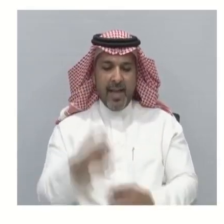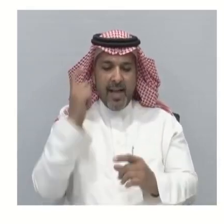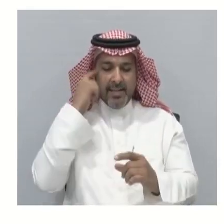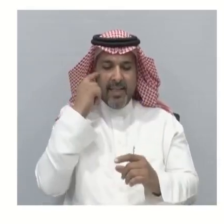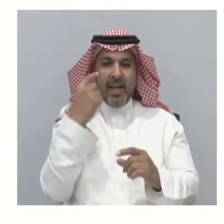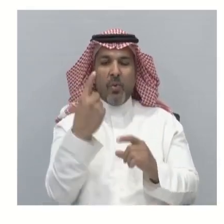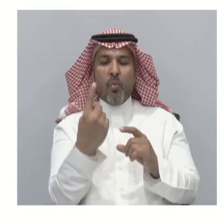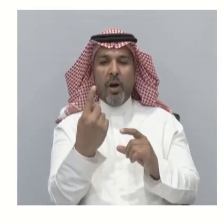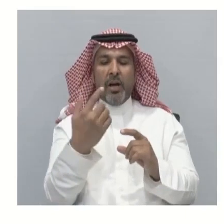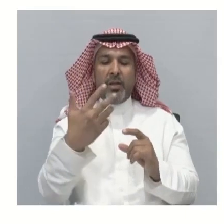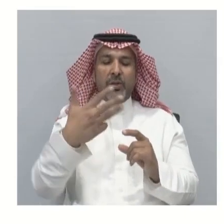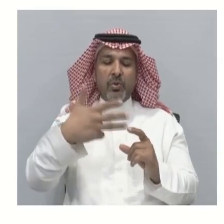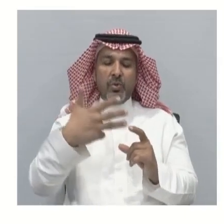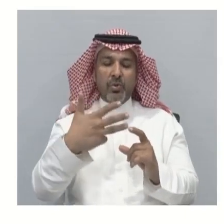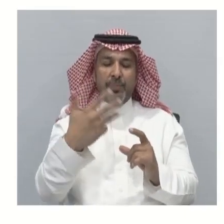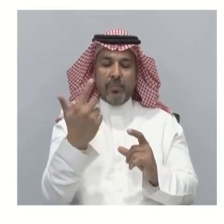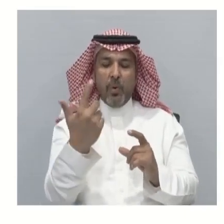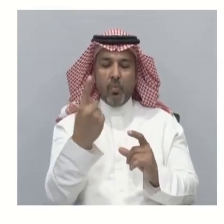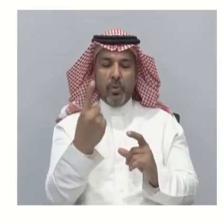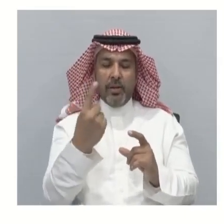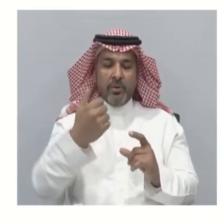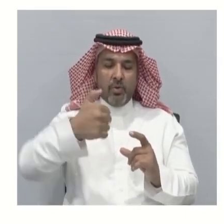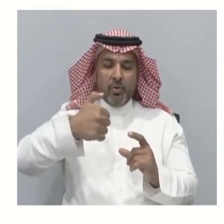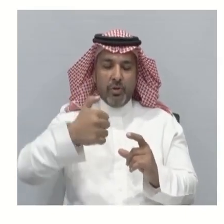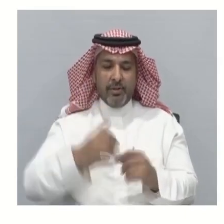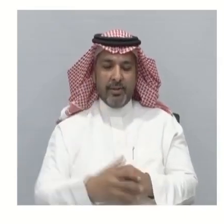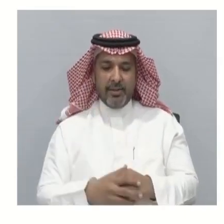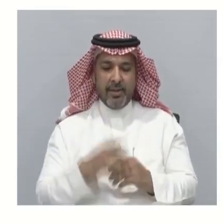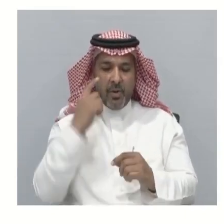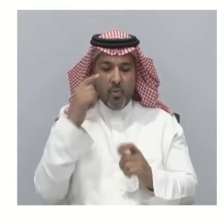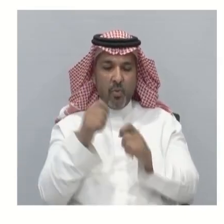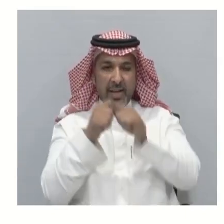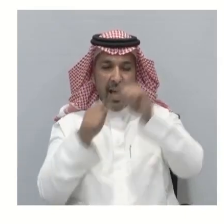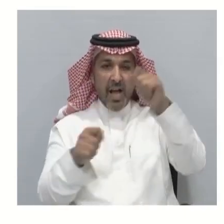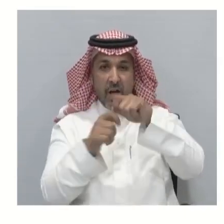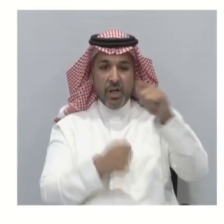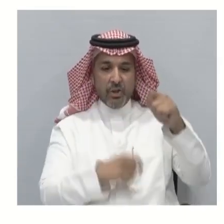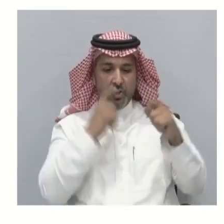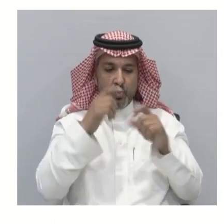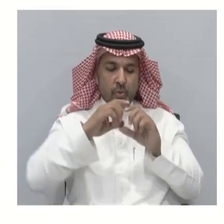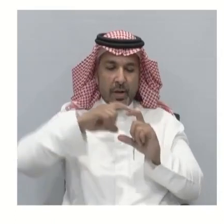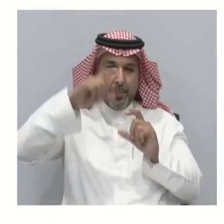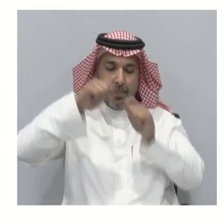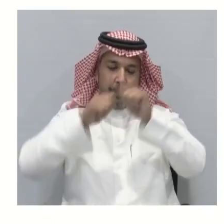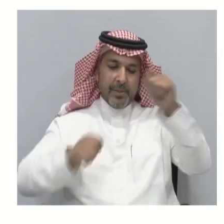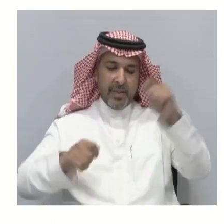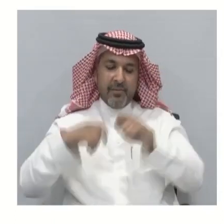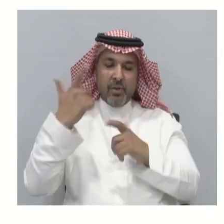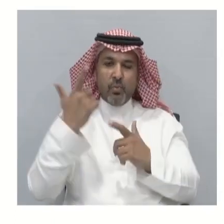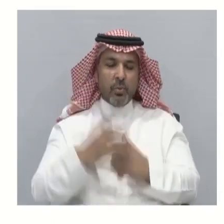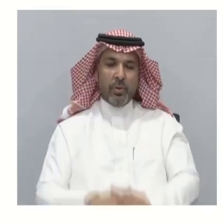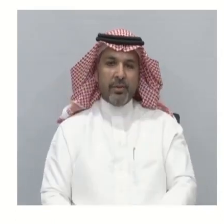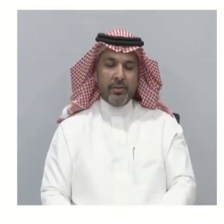هذه 60 وهذه قياسها 59 ما رايكم ايهما اطول هذه او هذا الضلع ام هذا